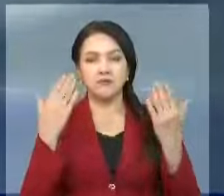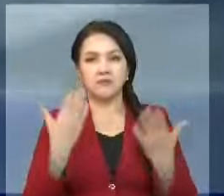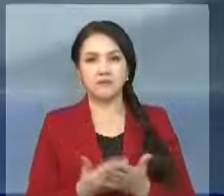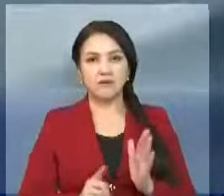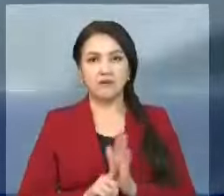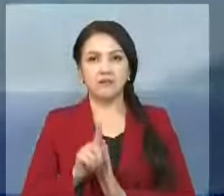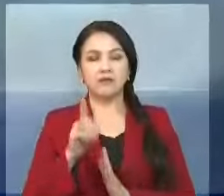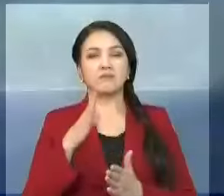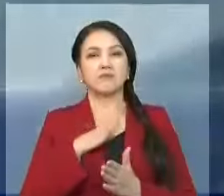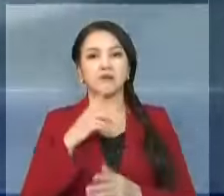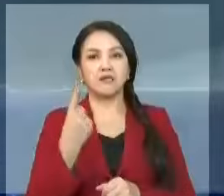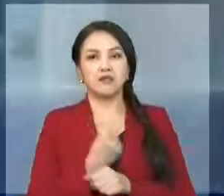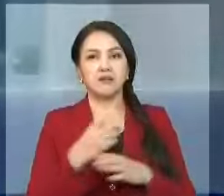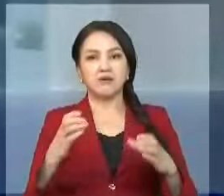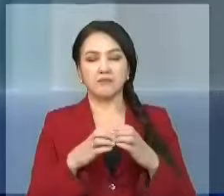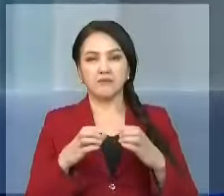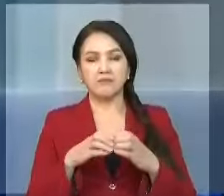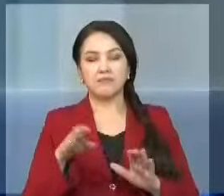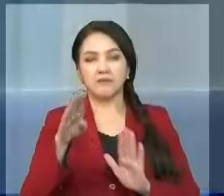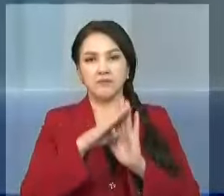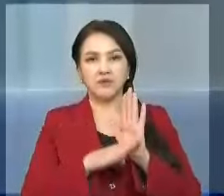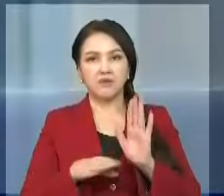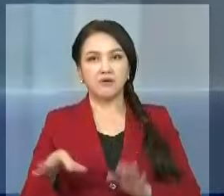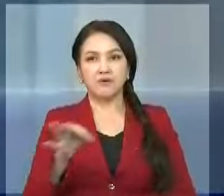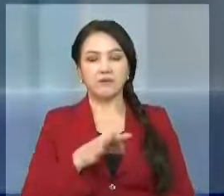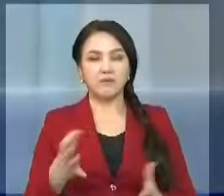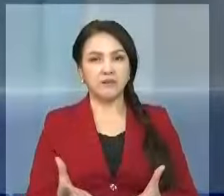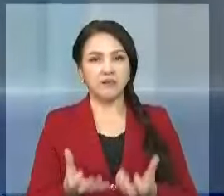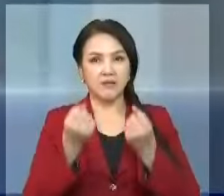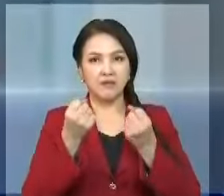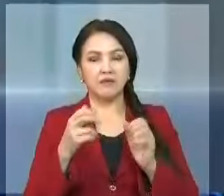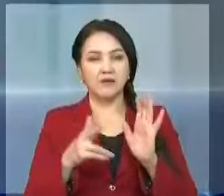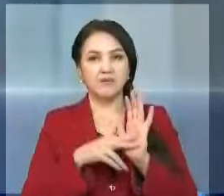начала реализации единой комплексной программы в области поддержано